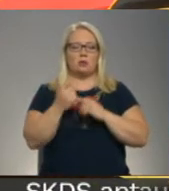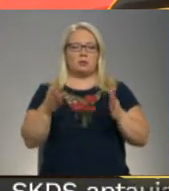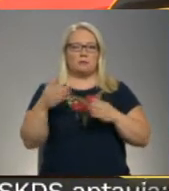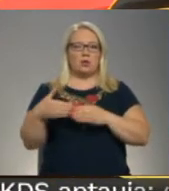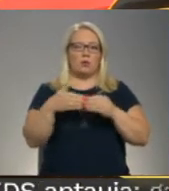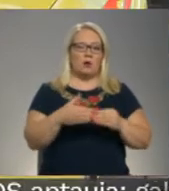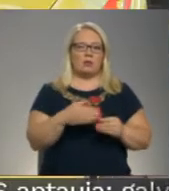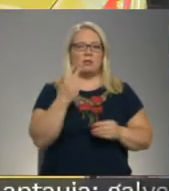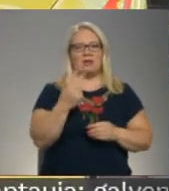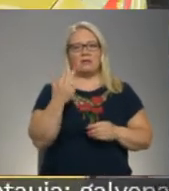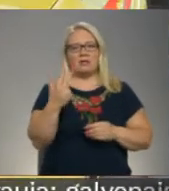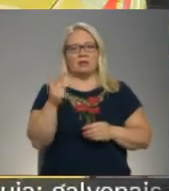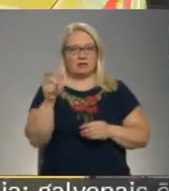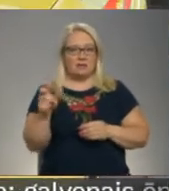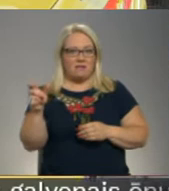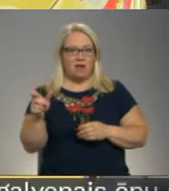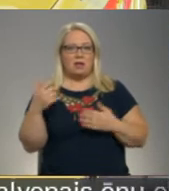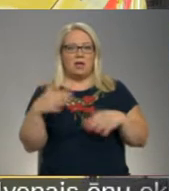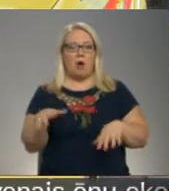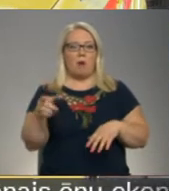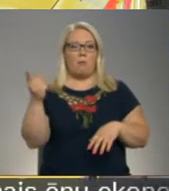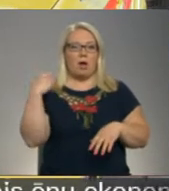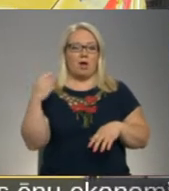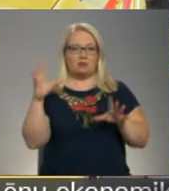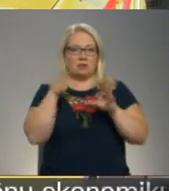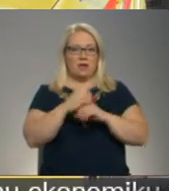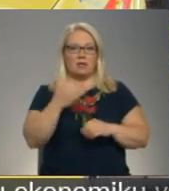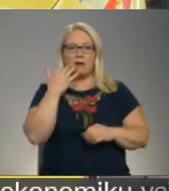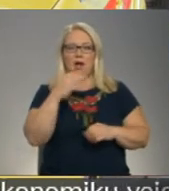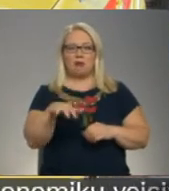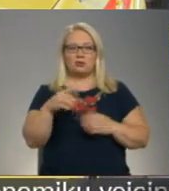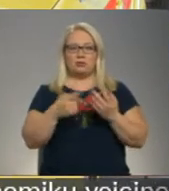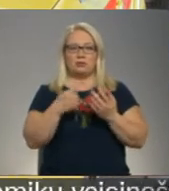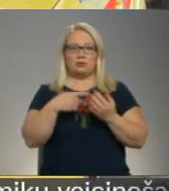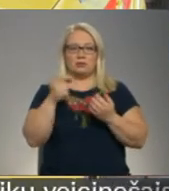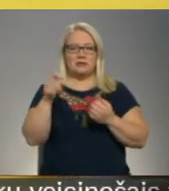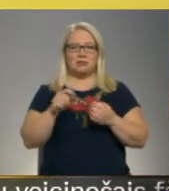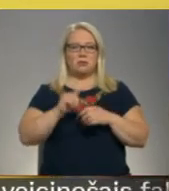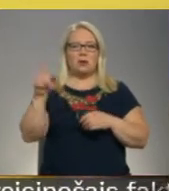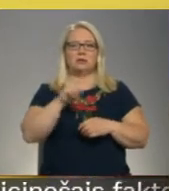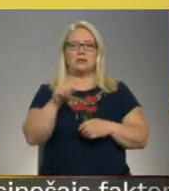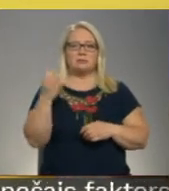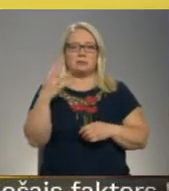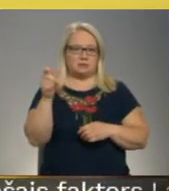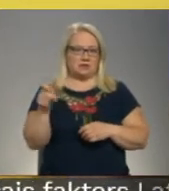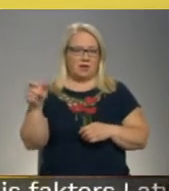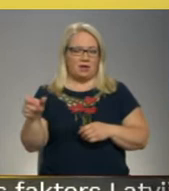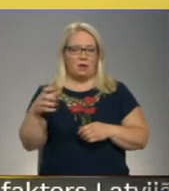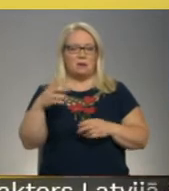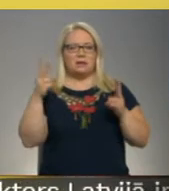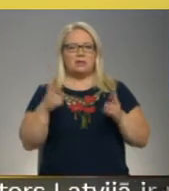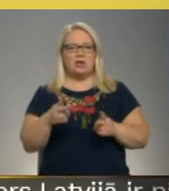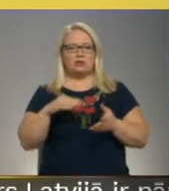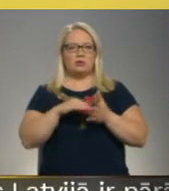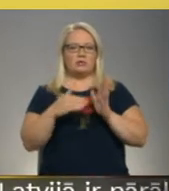nogādāti 2 līdz 3 pacienti, tad jau aizvadītajā diennaktī karstumu upuru skaits pieaudzis līdz 15 cilvēkiem. Cietušo stāvoklis